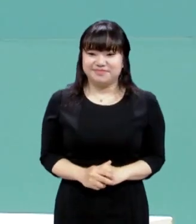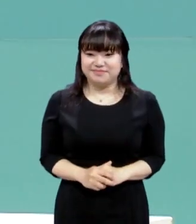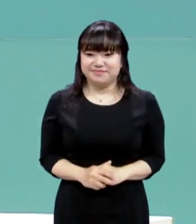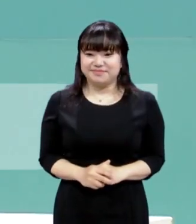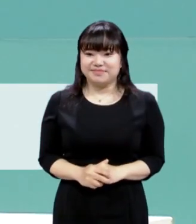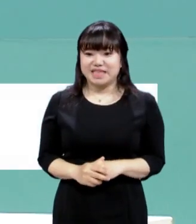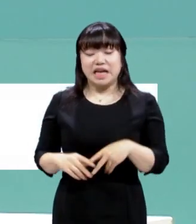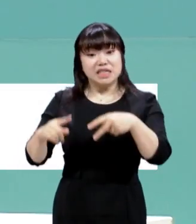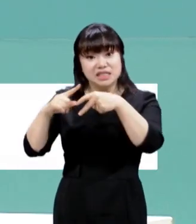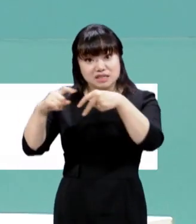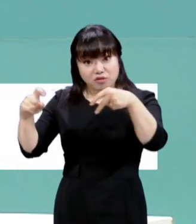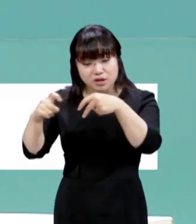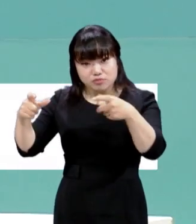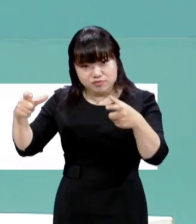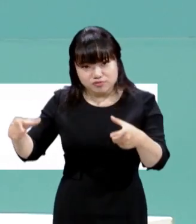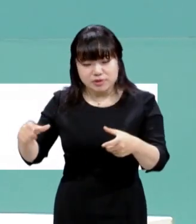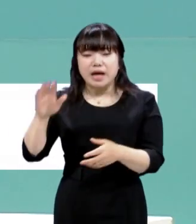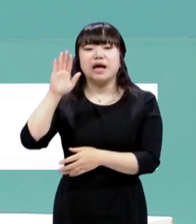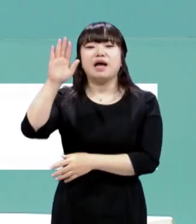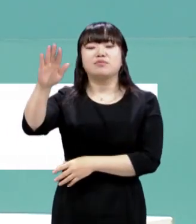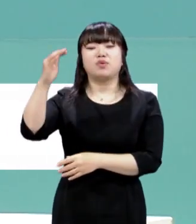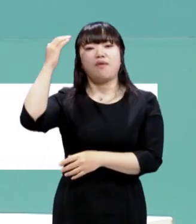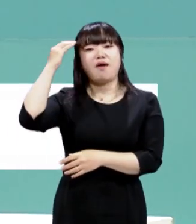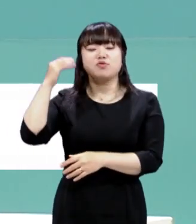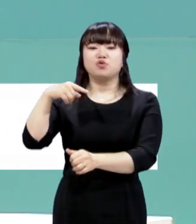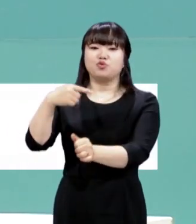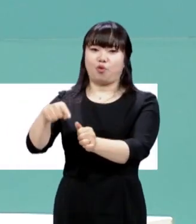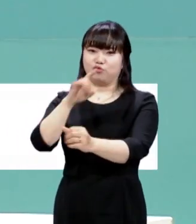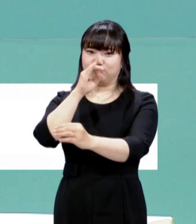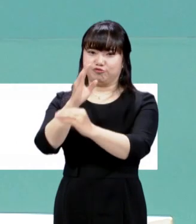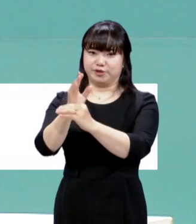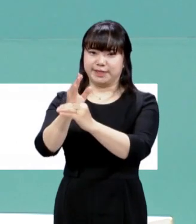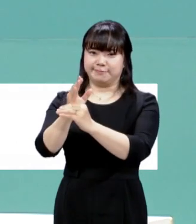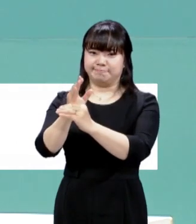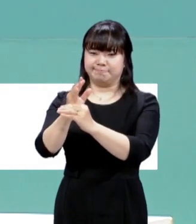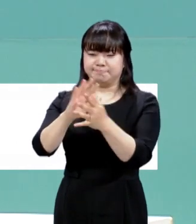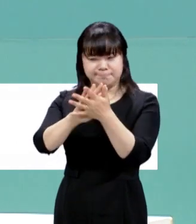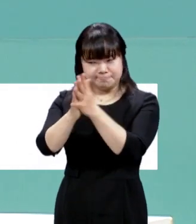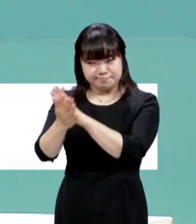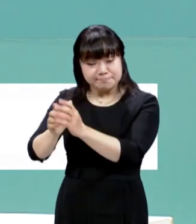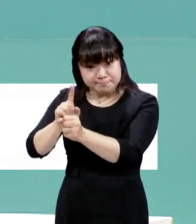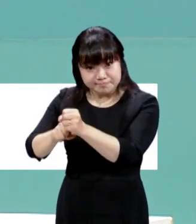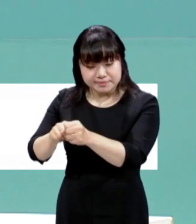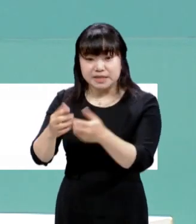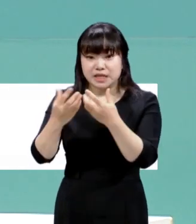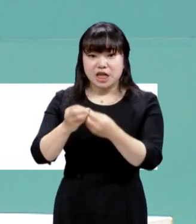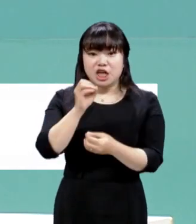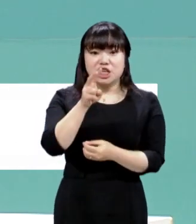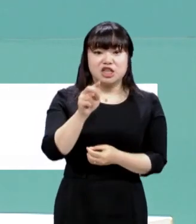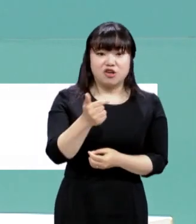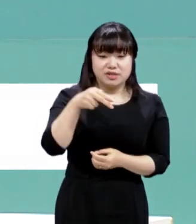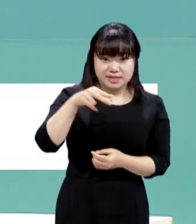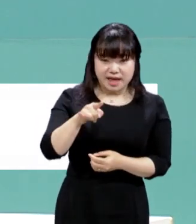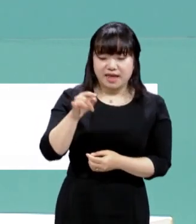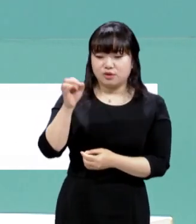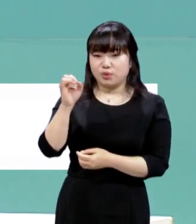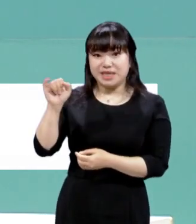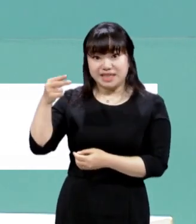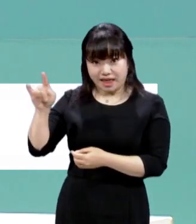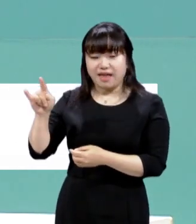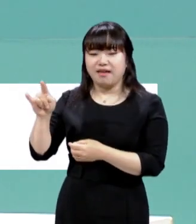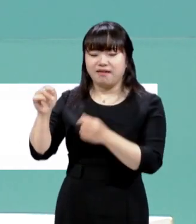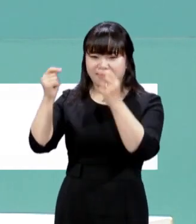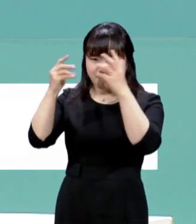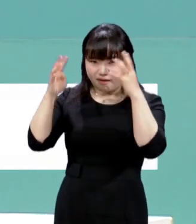서대문 은 앞으로 우리 대한민국의 교육 중심 도시가 돼야 됩니다 연세대학교와 2화 될 포함해서 명문 사립대